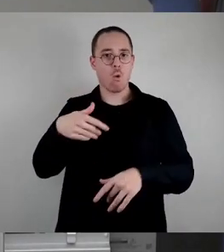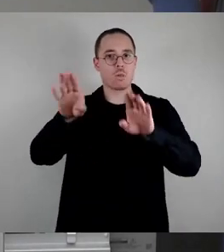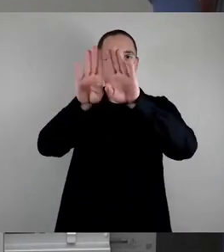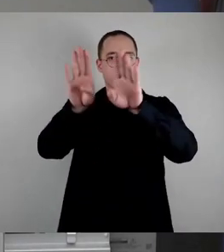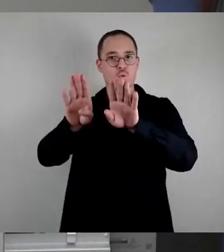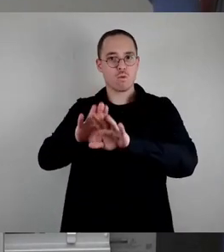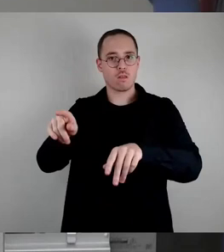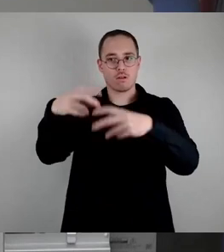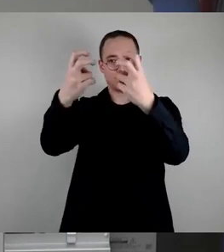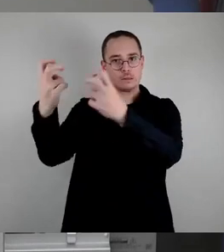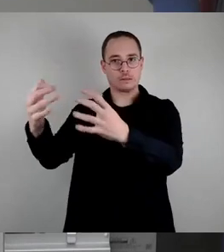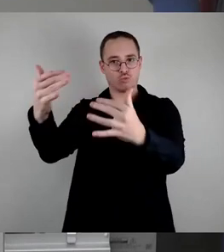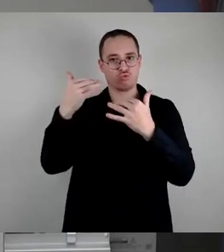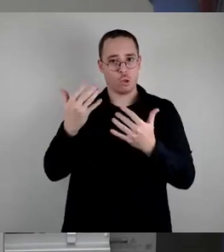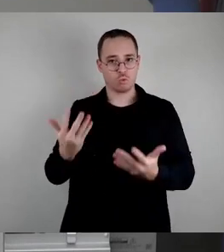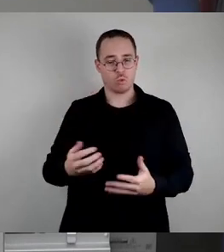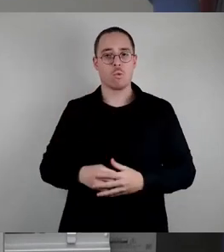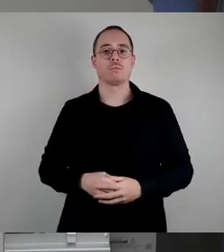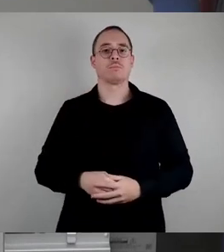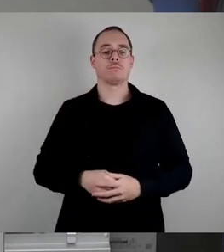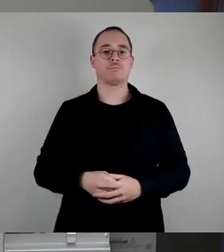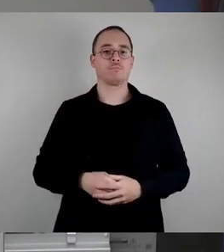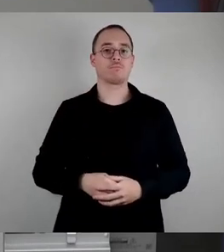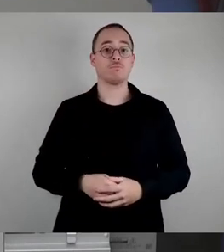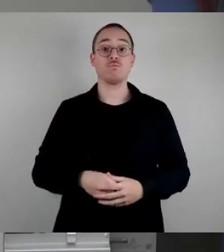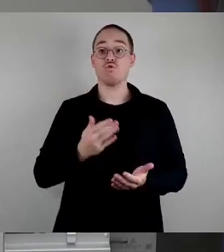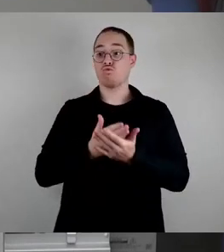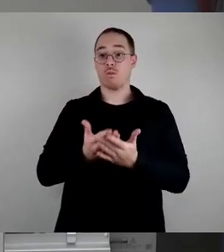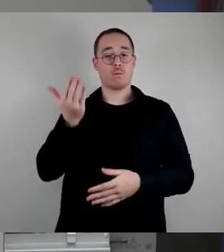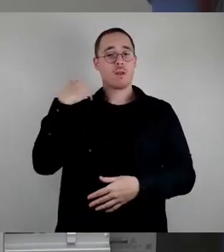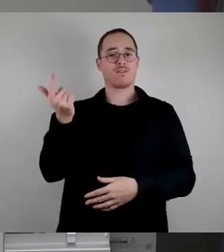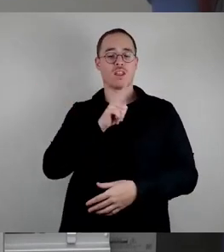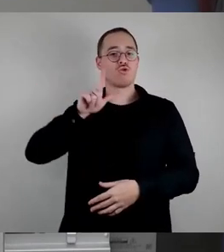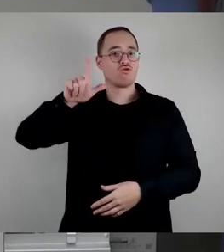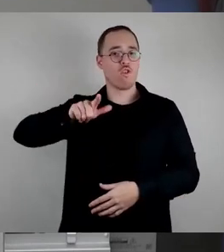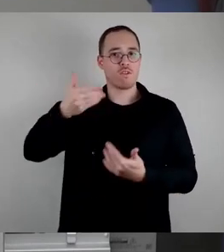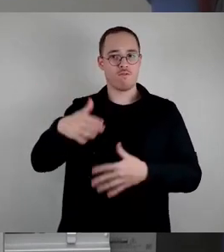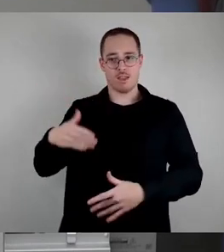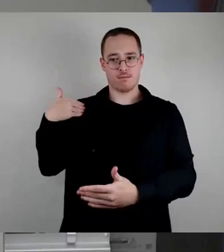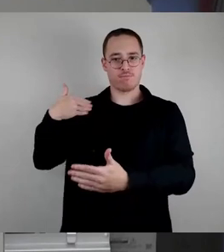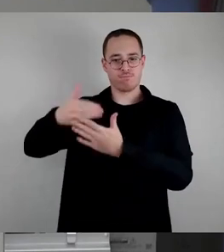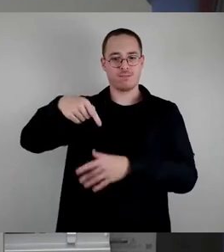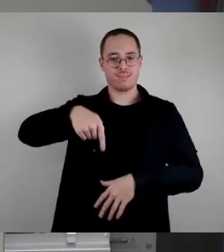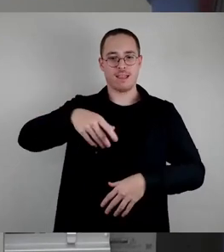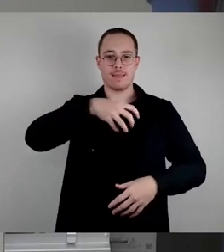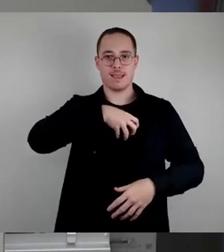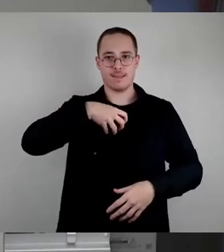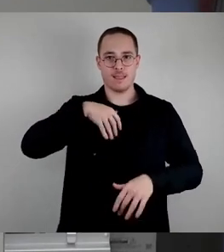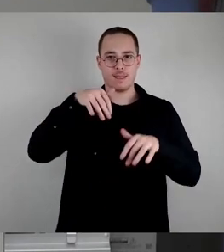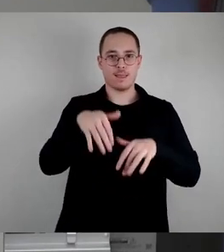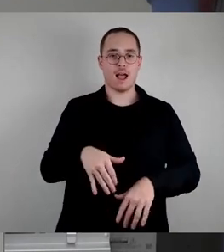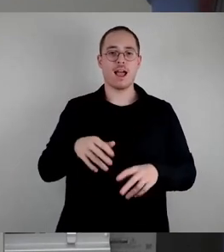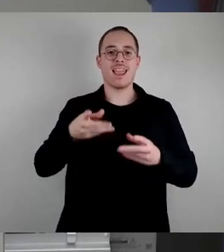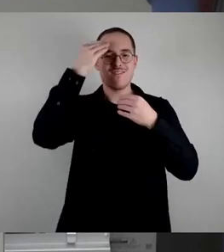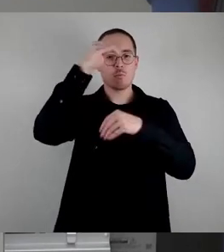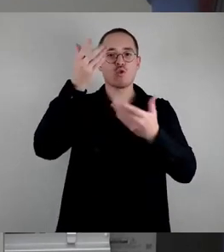Seit 2012 bereits hat Dresden eine Informationsfreiheitssatzung. Und es hat auch ein Open-Data-Portal, auf dem schon sehr viele